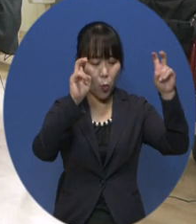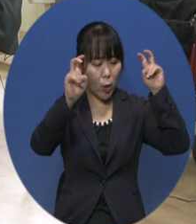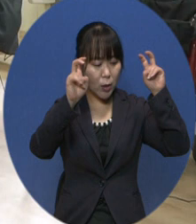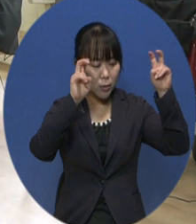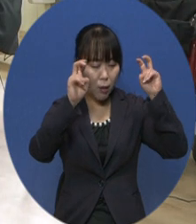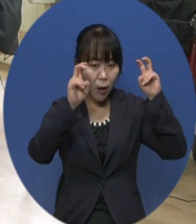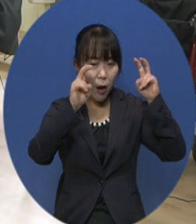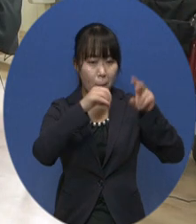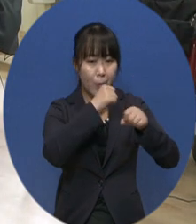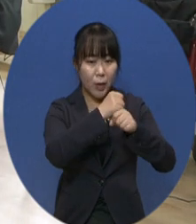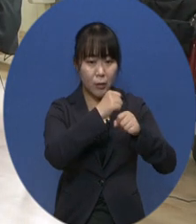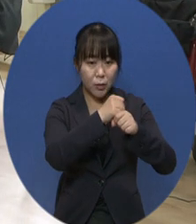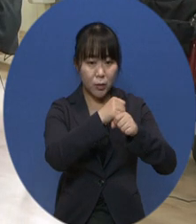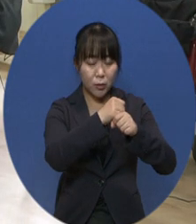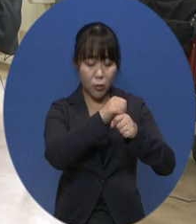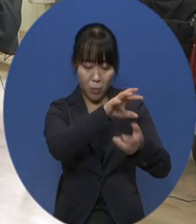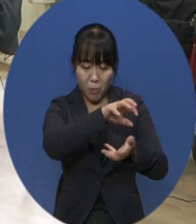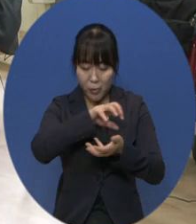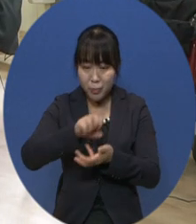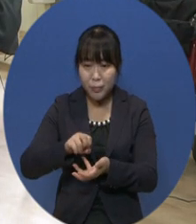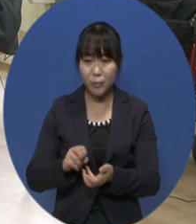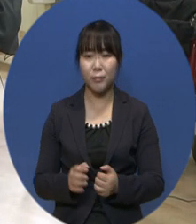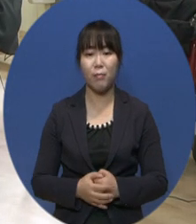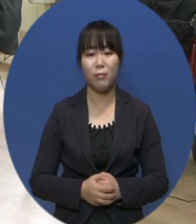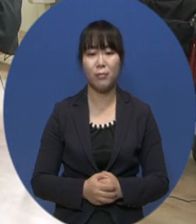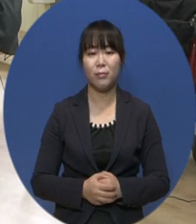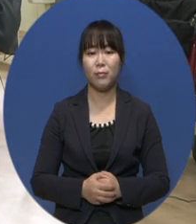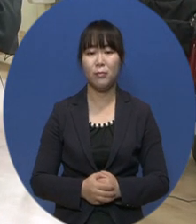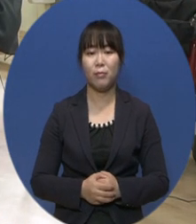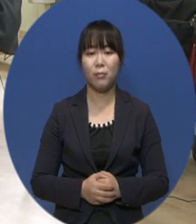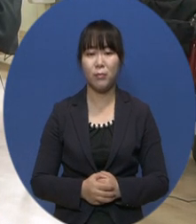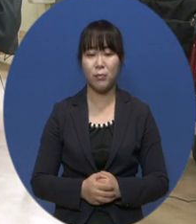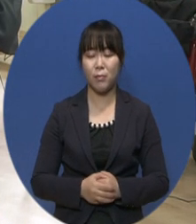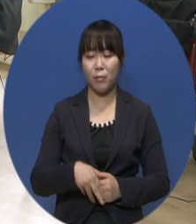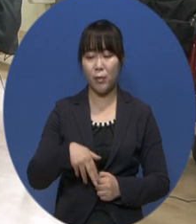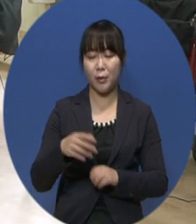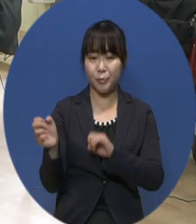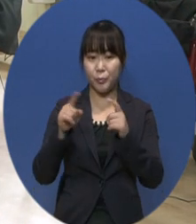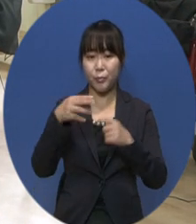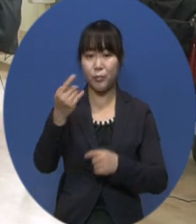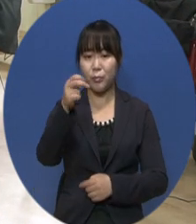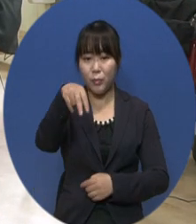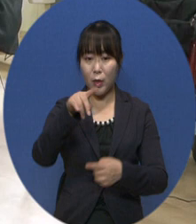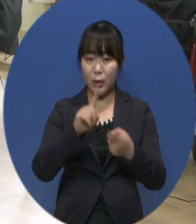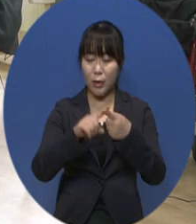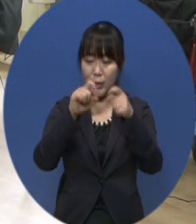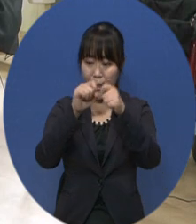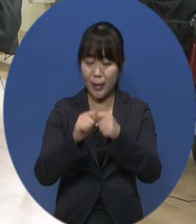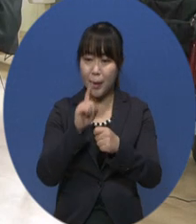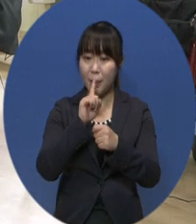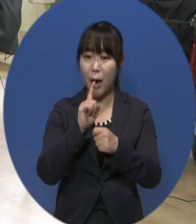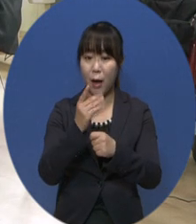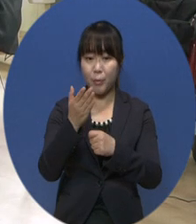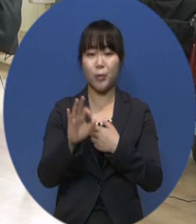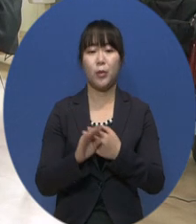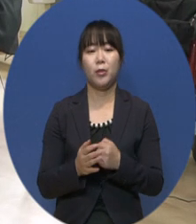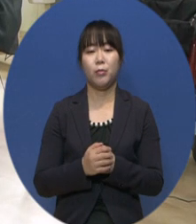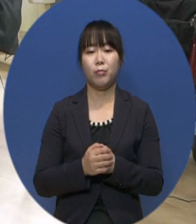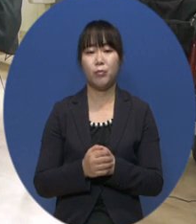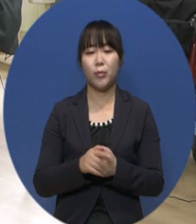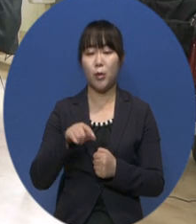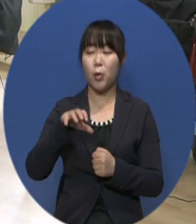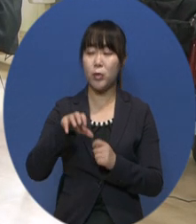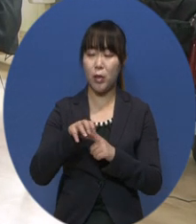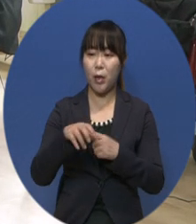외부 회사가 만든 로봇인가요? 네, 재활 로봇에 대해서 조금 더 자세히 말씀을 예, 드리면 네. 국립재활원에서 재활